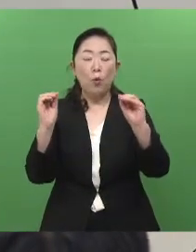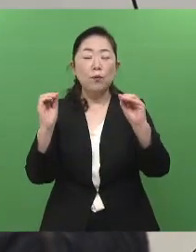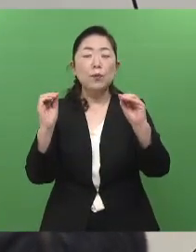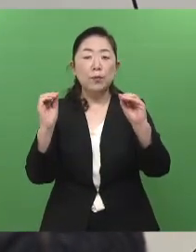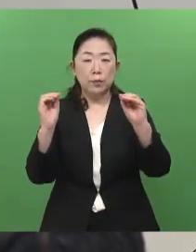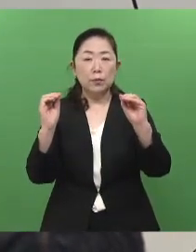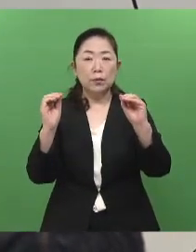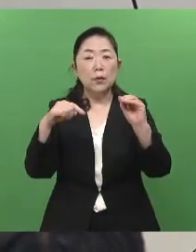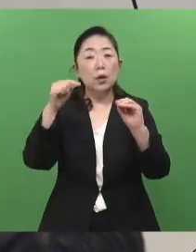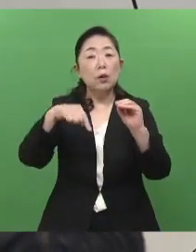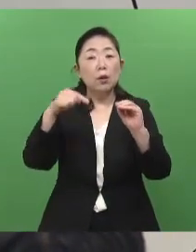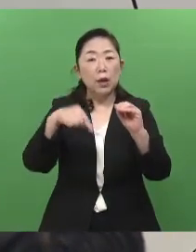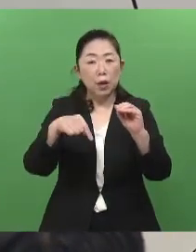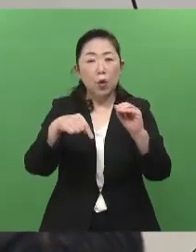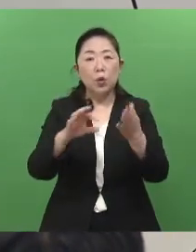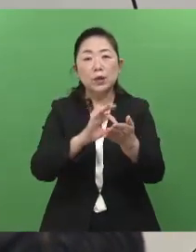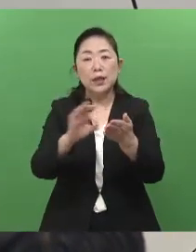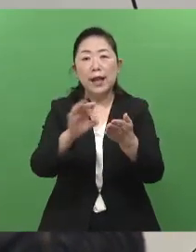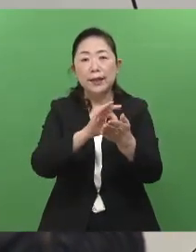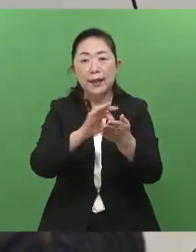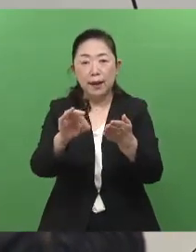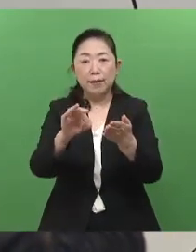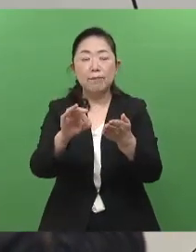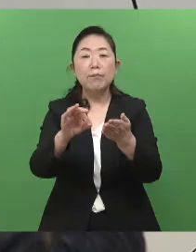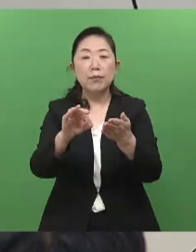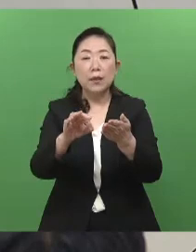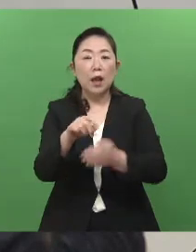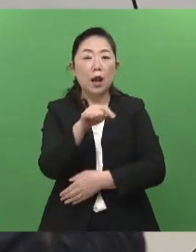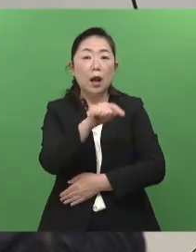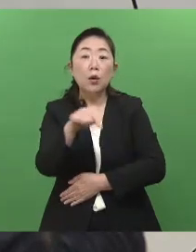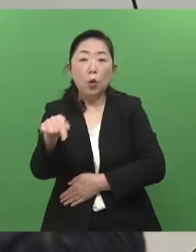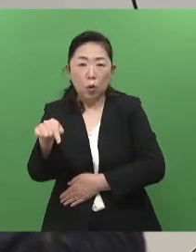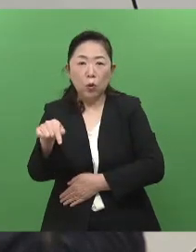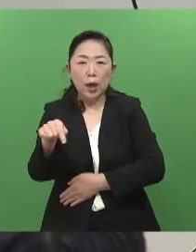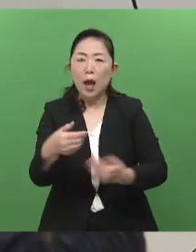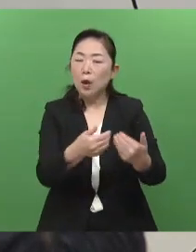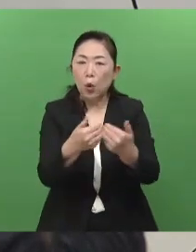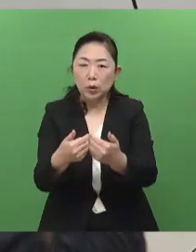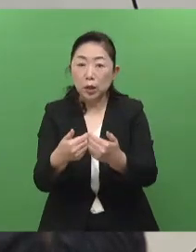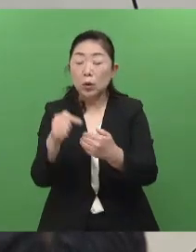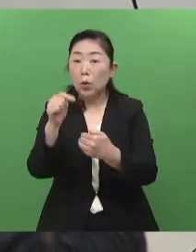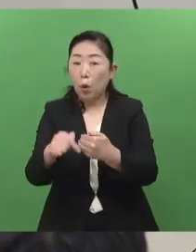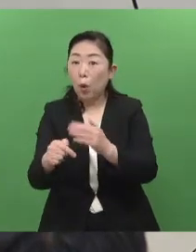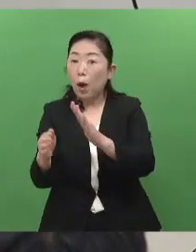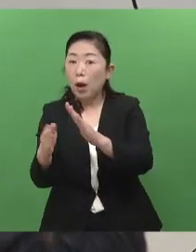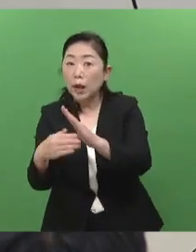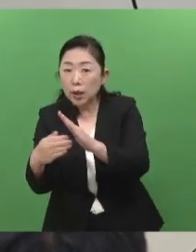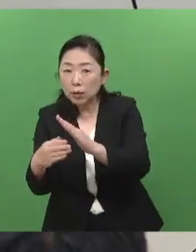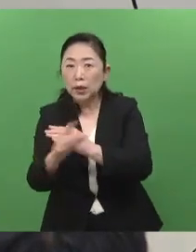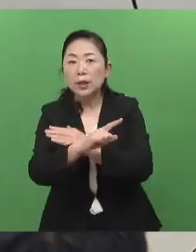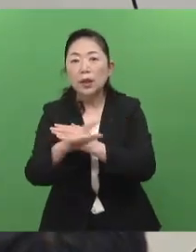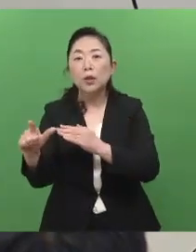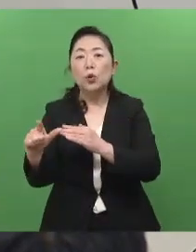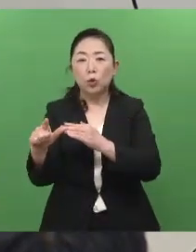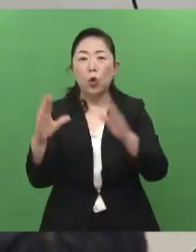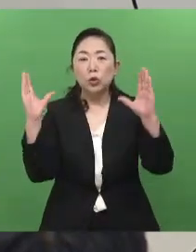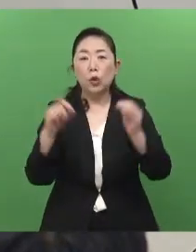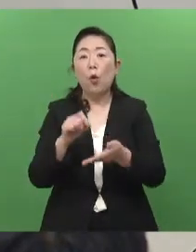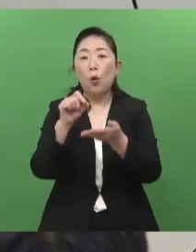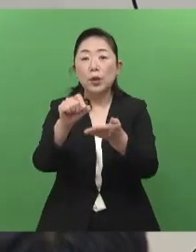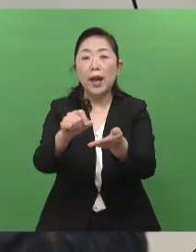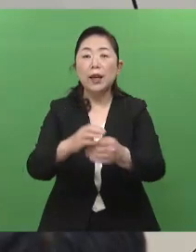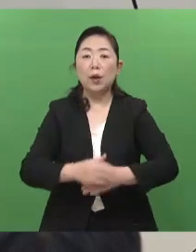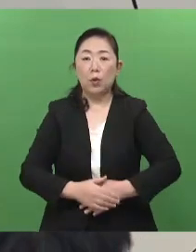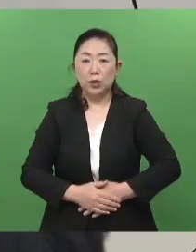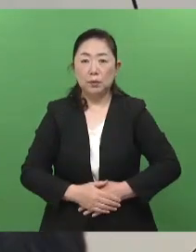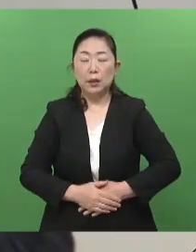図のサービス情報上でこの情報を配信をするというものであります。 で、利用者